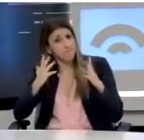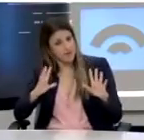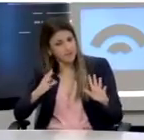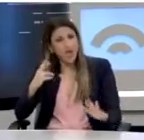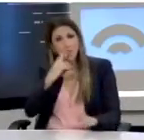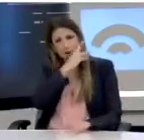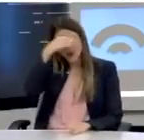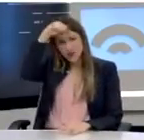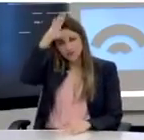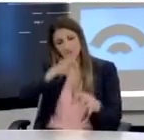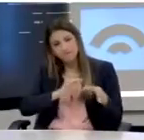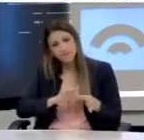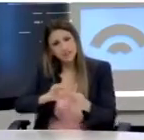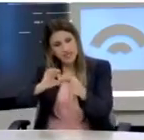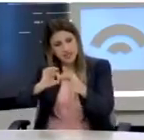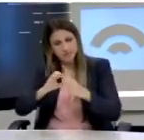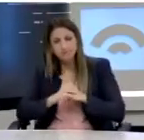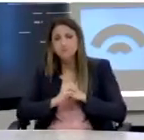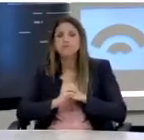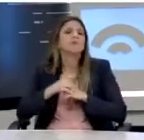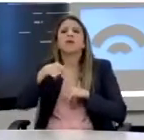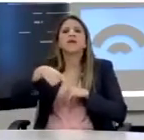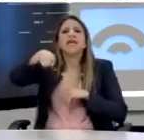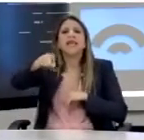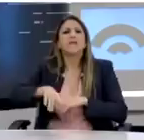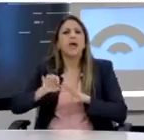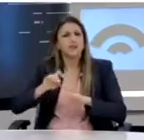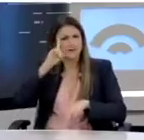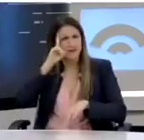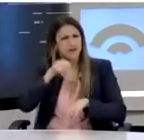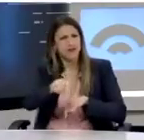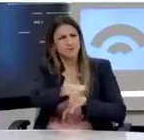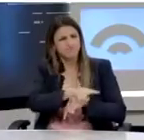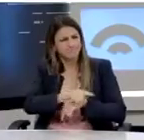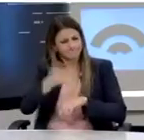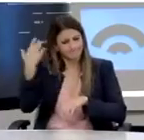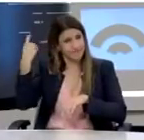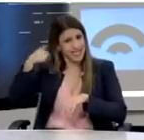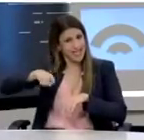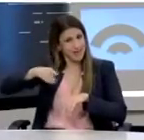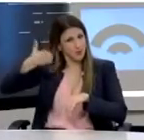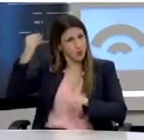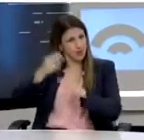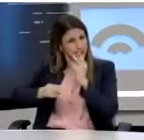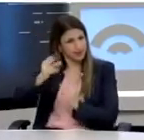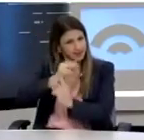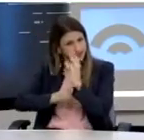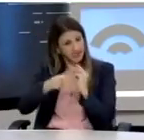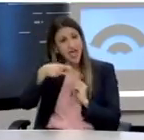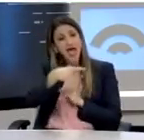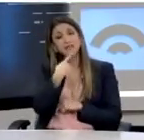Αλλά εκείνες τις παρακαλώ, μέρες... Παρακαλώ, ησυχία. Εκείνες τις μέρες, ξέρετε, εκείνες τις μέρες στέλνατε την κυρία